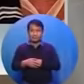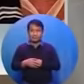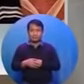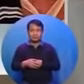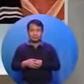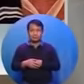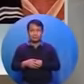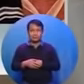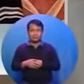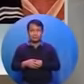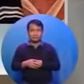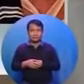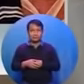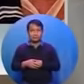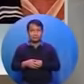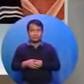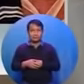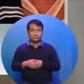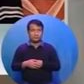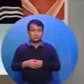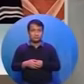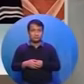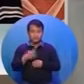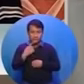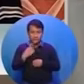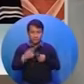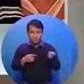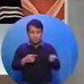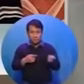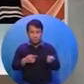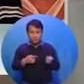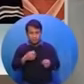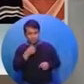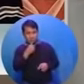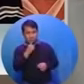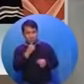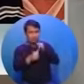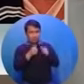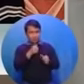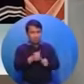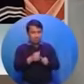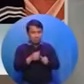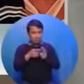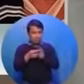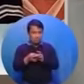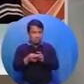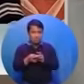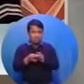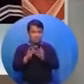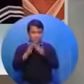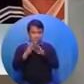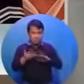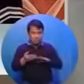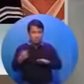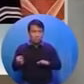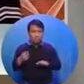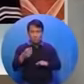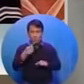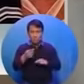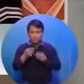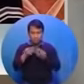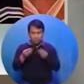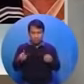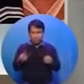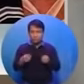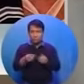Okay? Now, syempre, dinideny po yun ni Ma'am Angelica. So, para magkaroon ng katahimikan, sabi ko, how to solve this